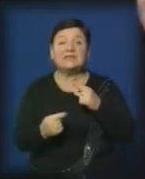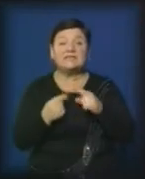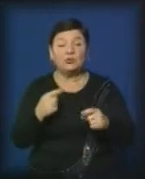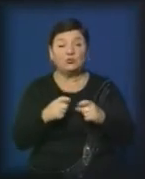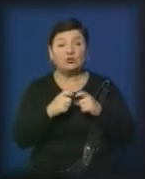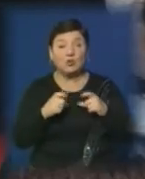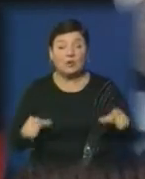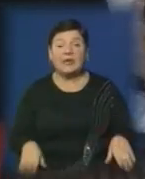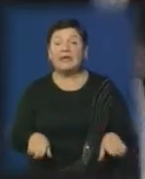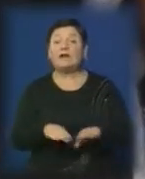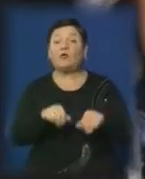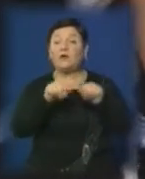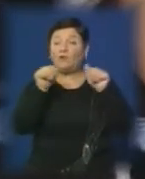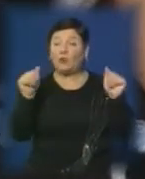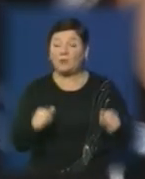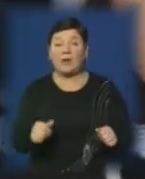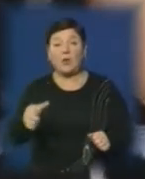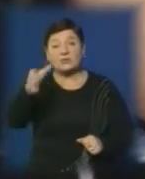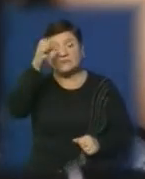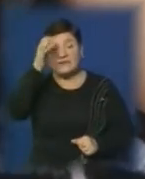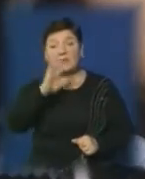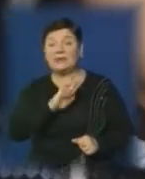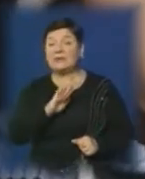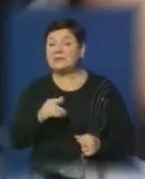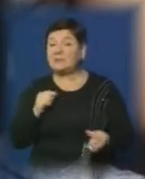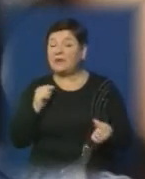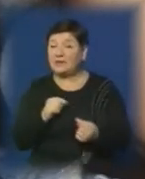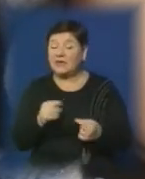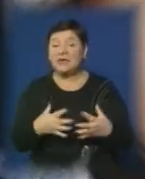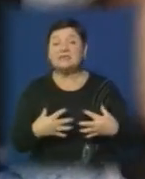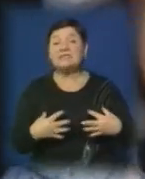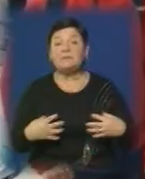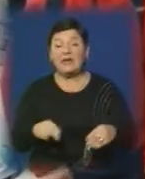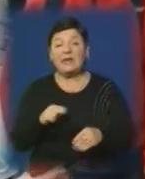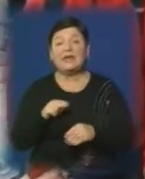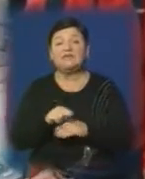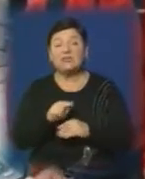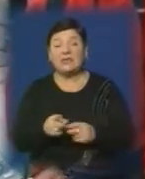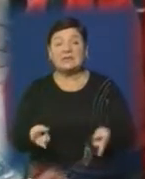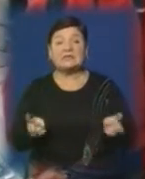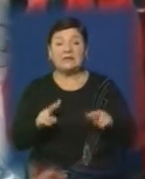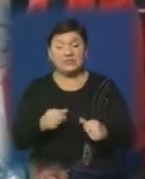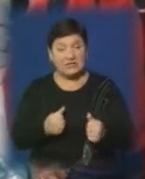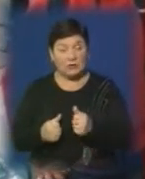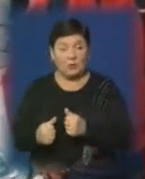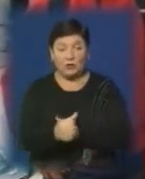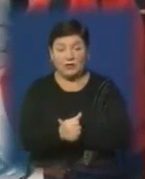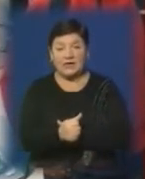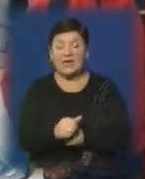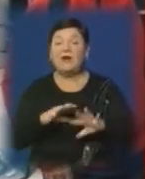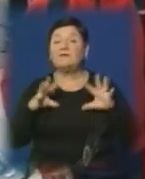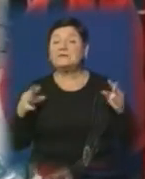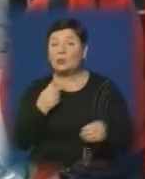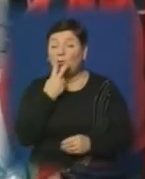школу, адже проти такої форми отримання освіти не заперечують. Однак сімейне навчання все ж залишається в пріоритеті. Загалом